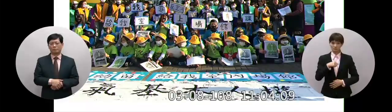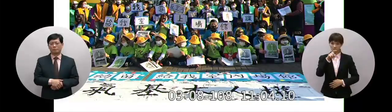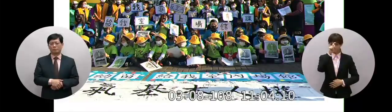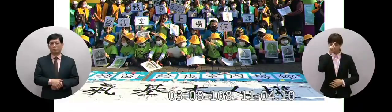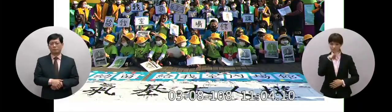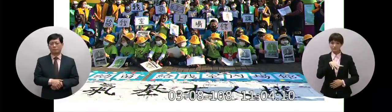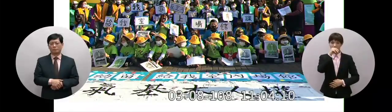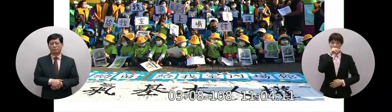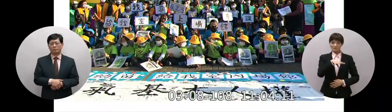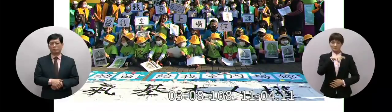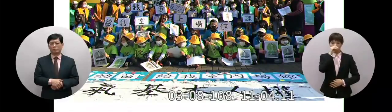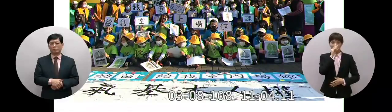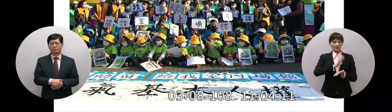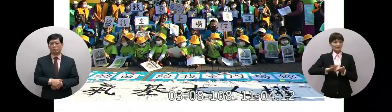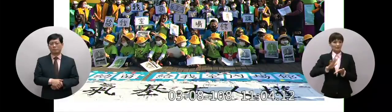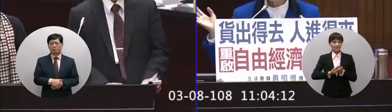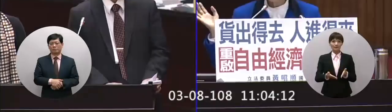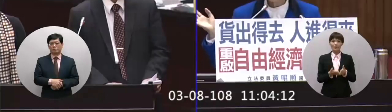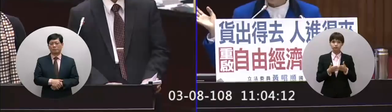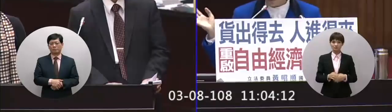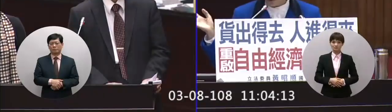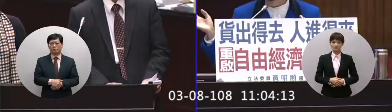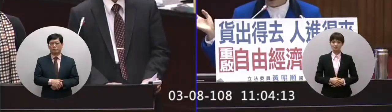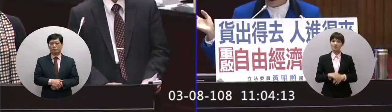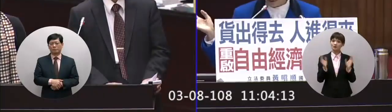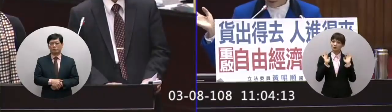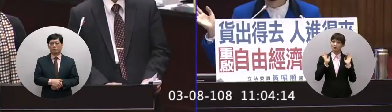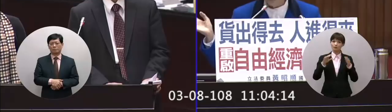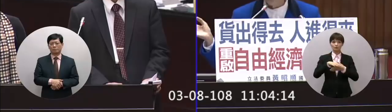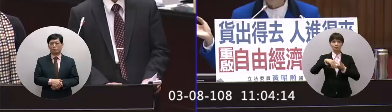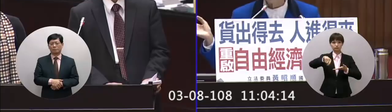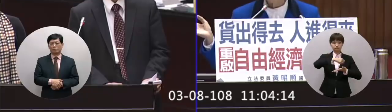吸新鲜的空气。小朋友所写的作文